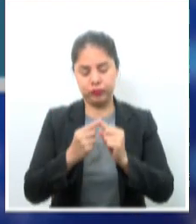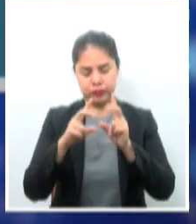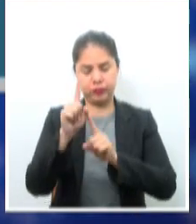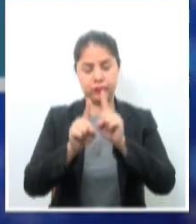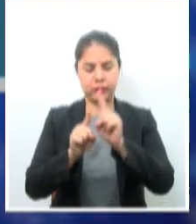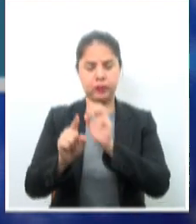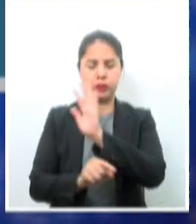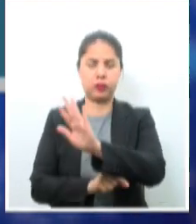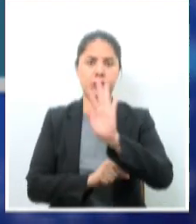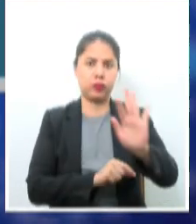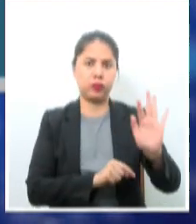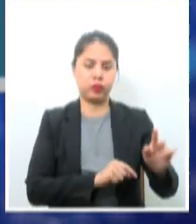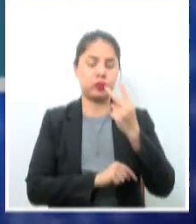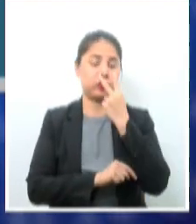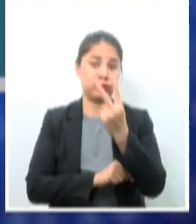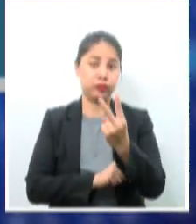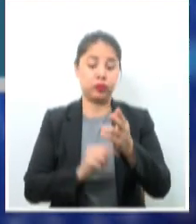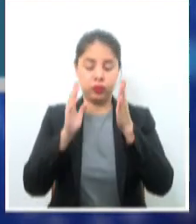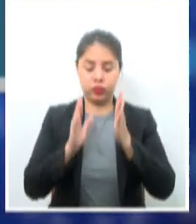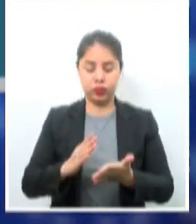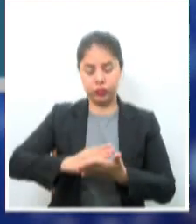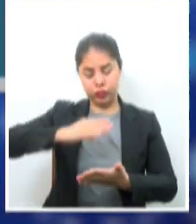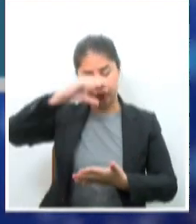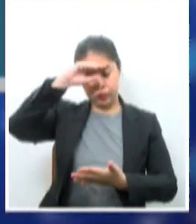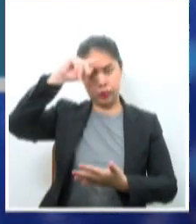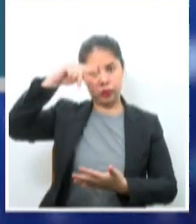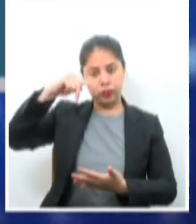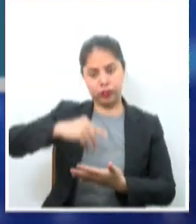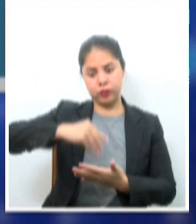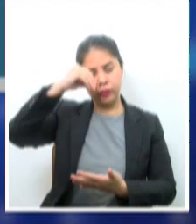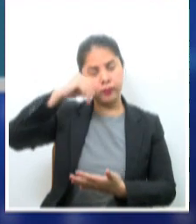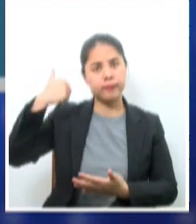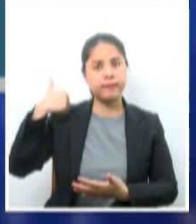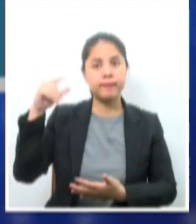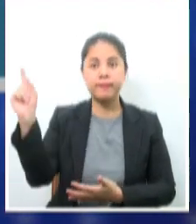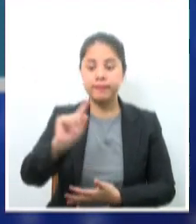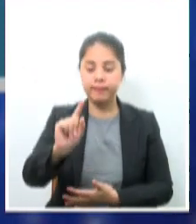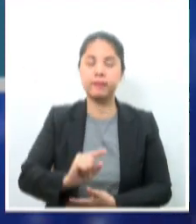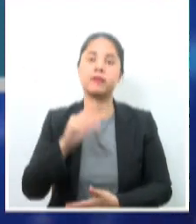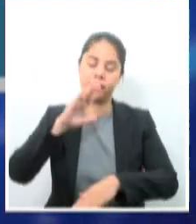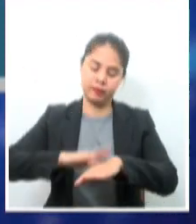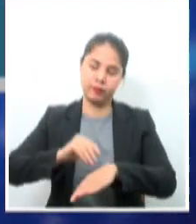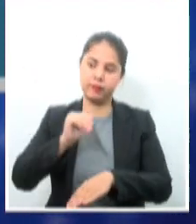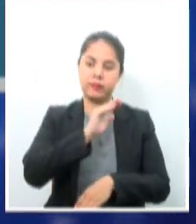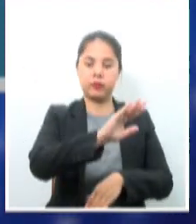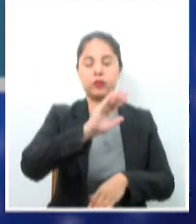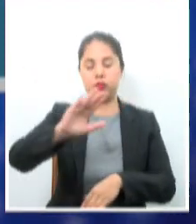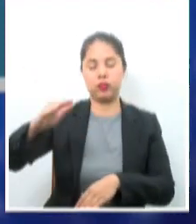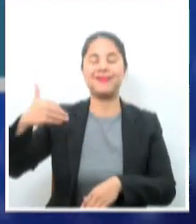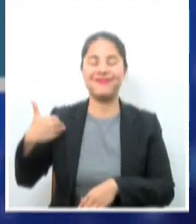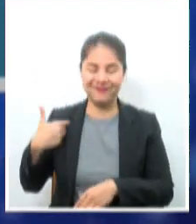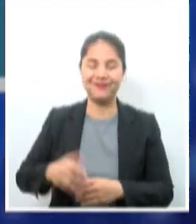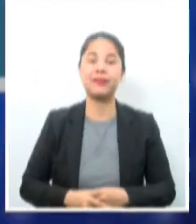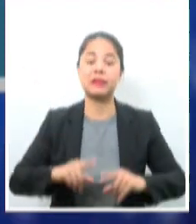งวินิจฉัยผู้เรียนเป็นรายบุคคลว่าผู้เรียนเนี่ยมีความสามารถพิเศษในด้านไหนบ้างความสามารถพิเศษเนี่ยนะครับของคนทุกคนเนี่ยมีอยู่แน่น